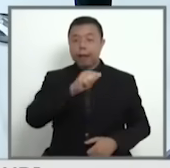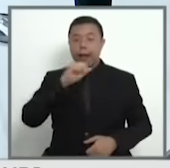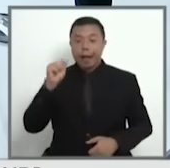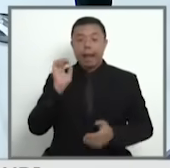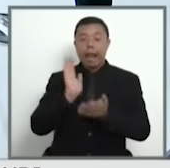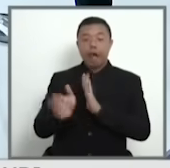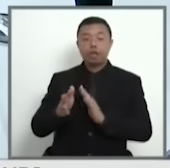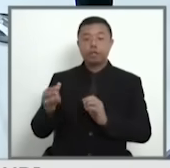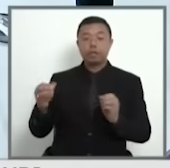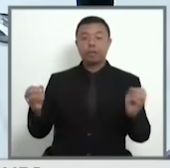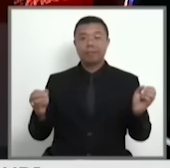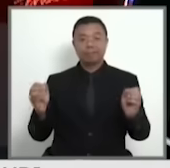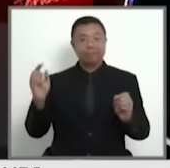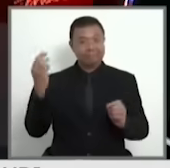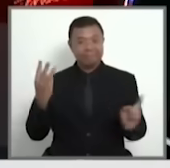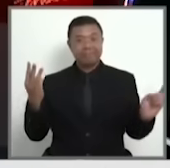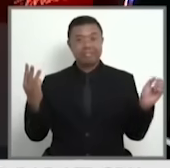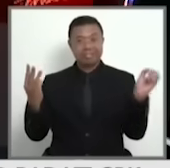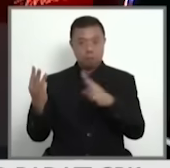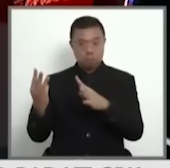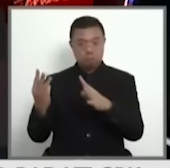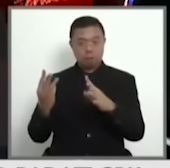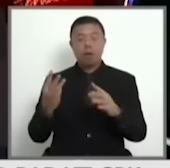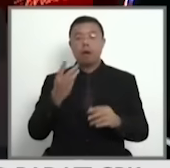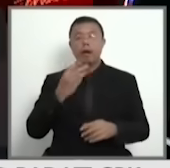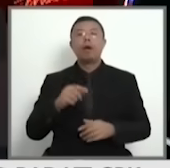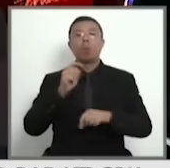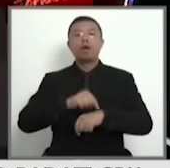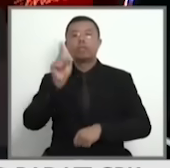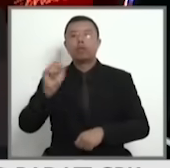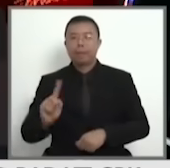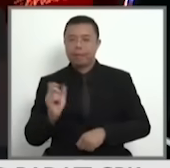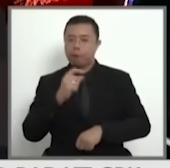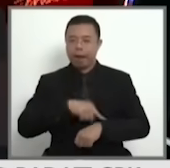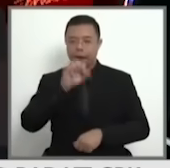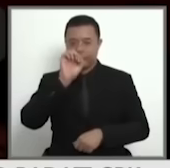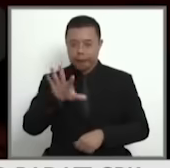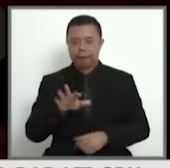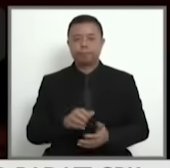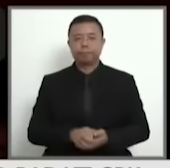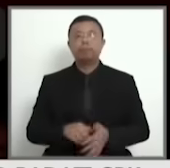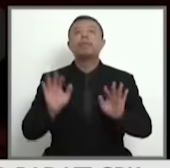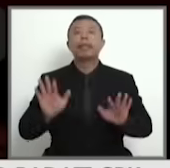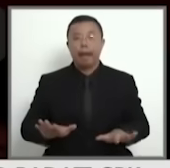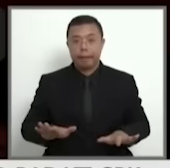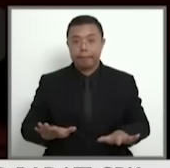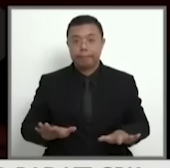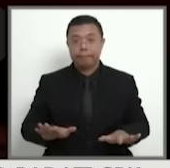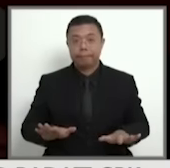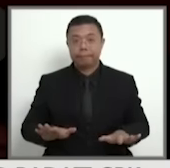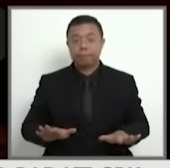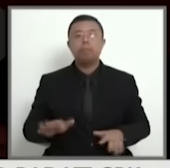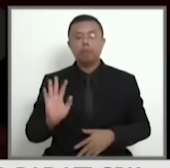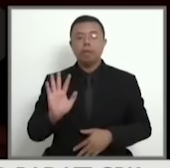untuk langsung menanggapi jawaban dari bapak Ganjar pranowo waktu Bapak 1 menit dimulai saat Bapak berbicara mohon tenang hadirin sekalian